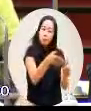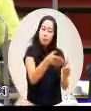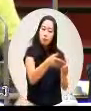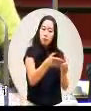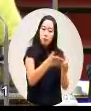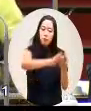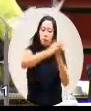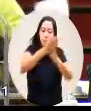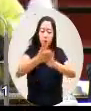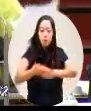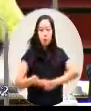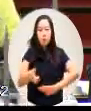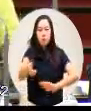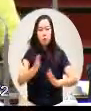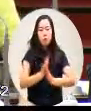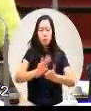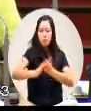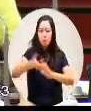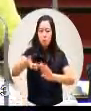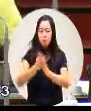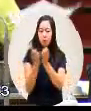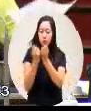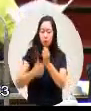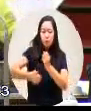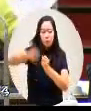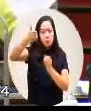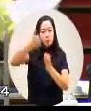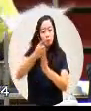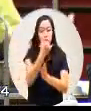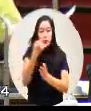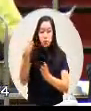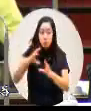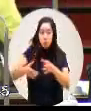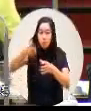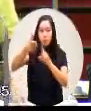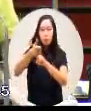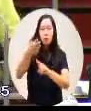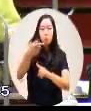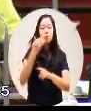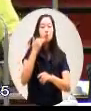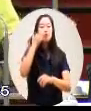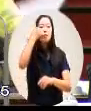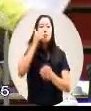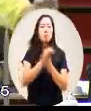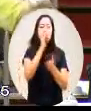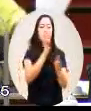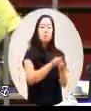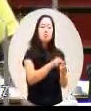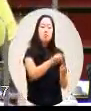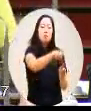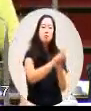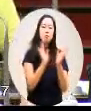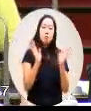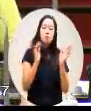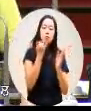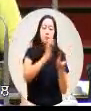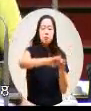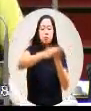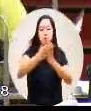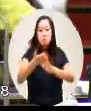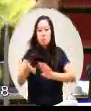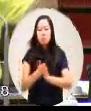有路的人，甚至有可能做总统。啊，若要五子弟啊，有可能变十大枪击要犯。